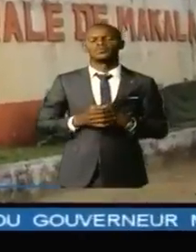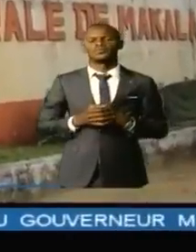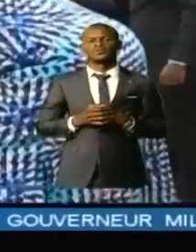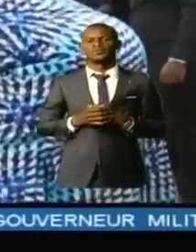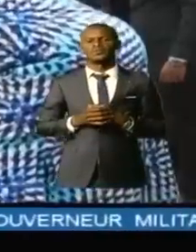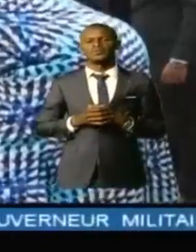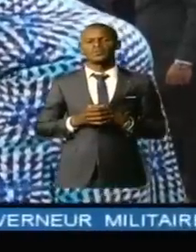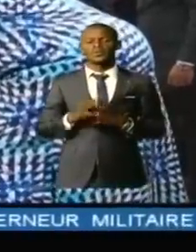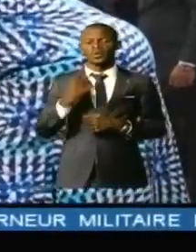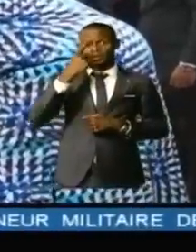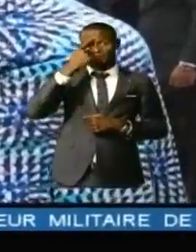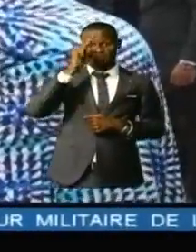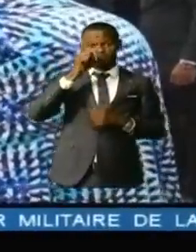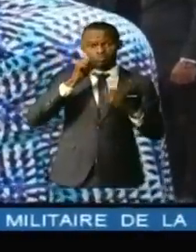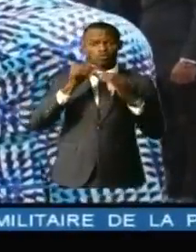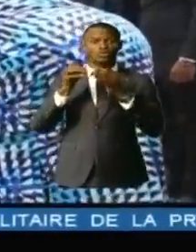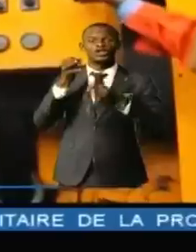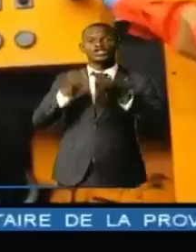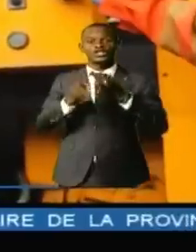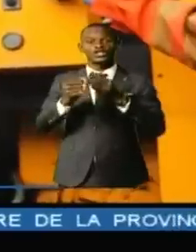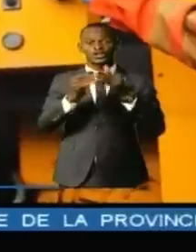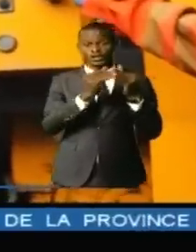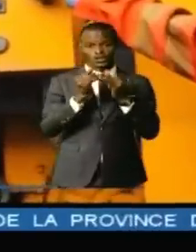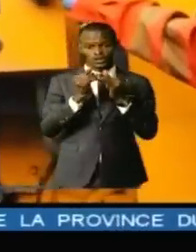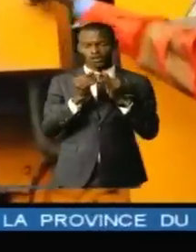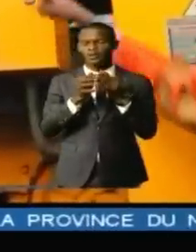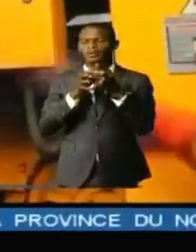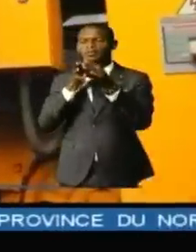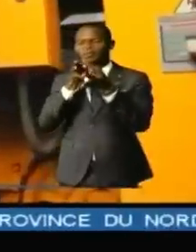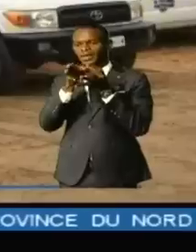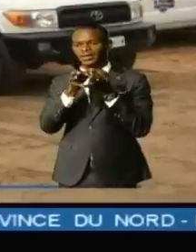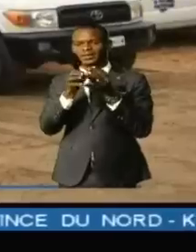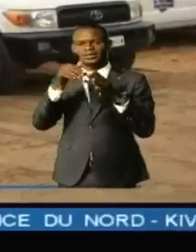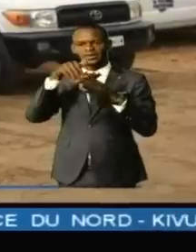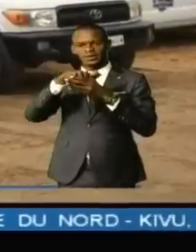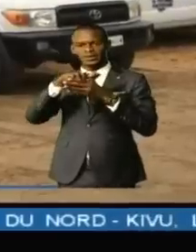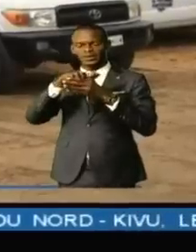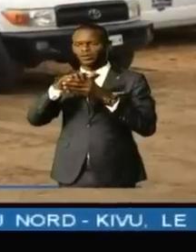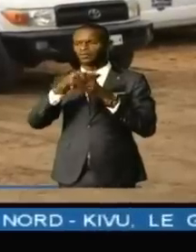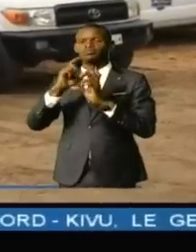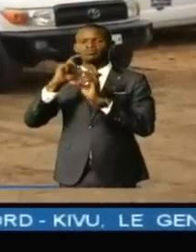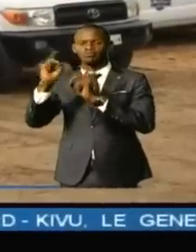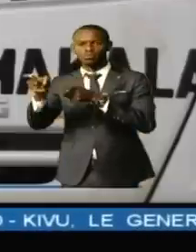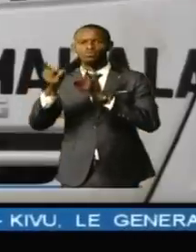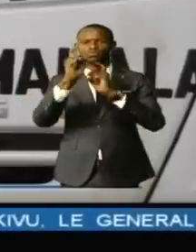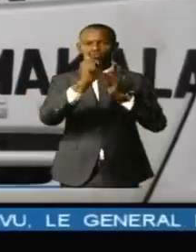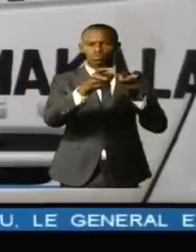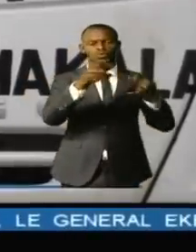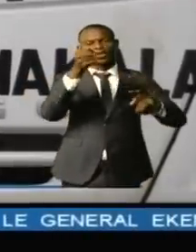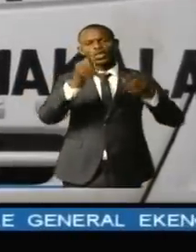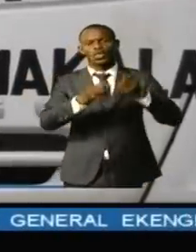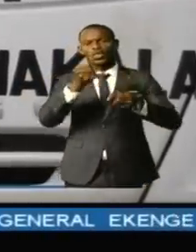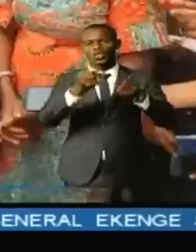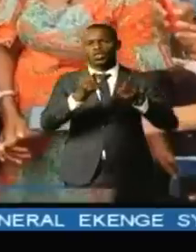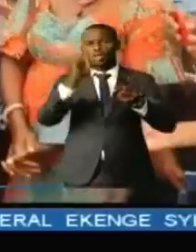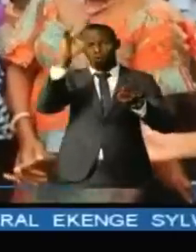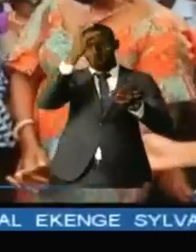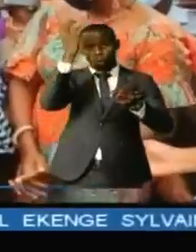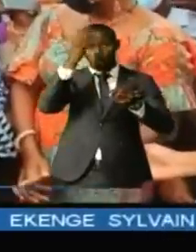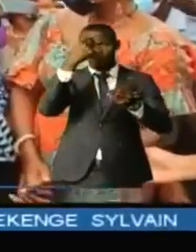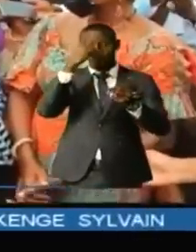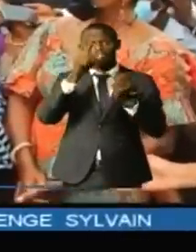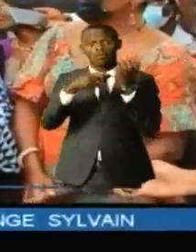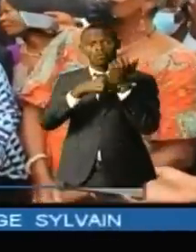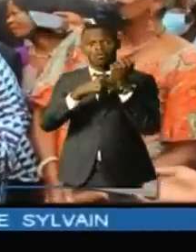chapitre de la justice, en plus-value dans les maisons carcérales, des ambulances pour l'évacuation des prisonniers malades et en bus pour